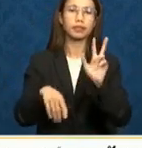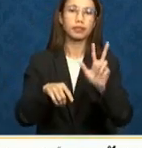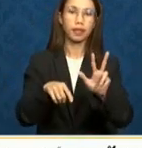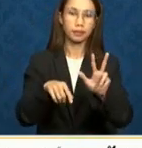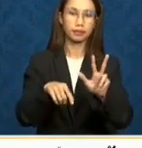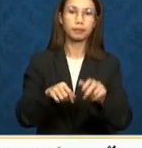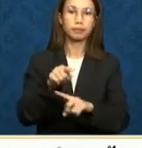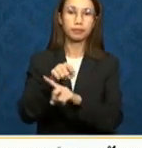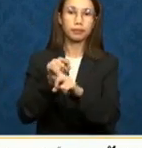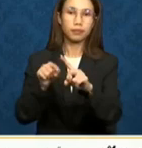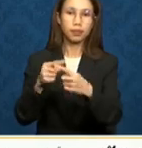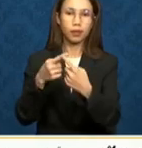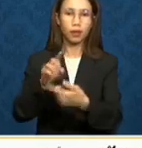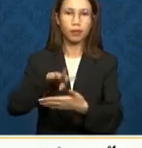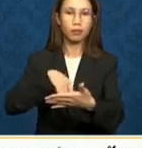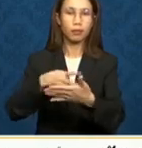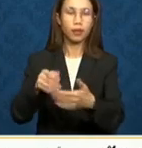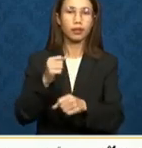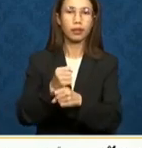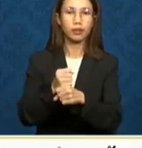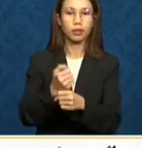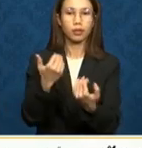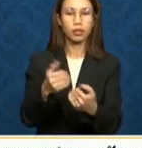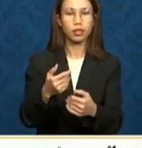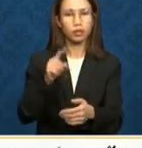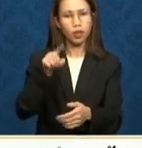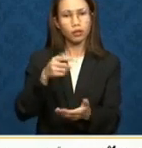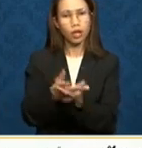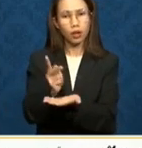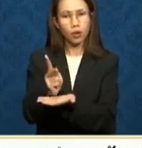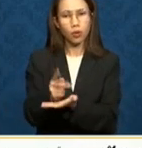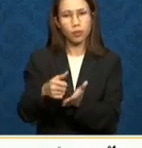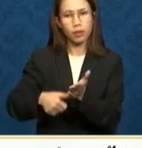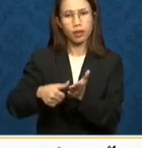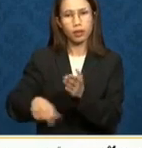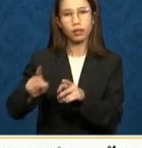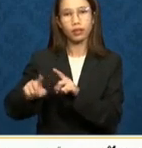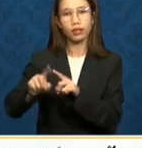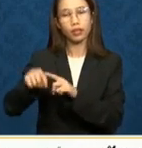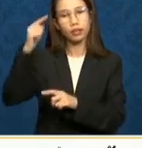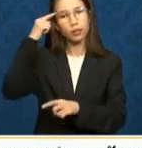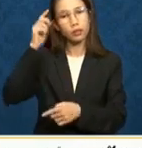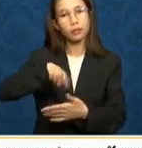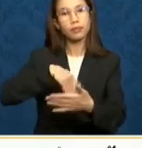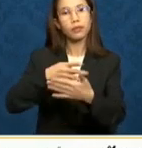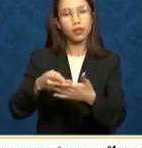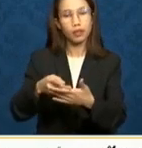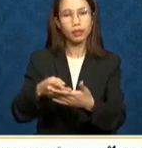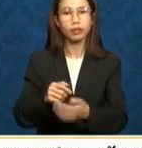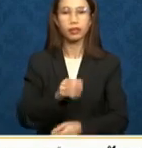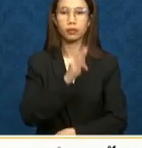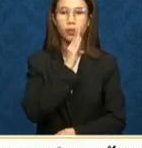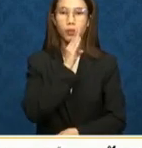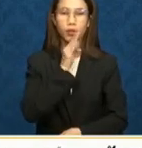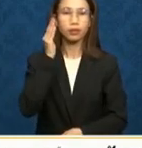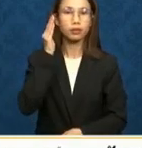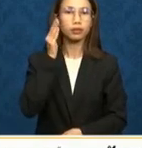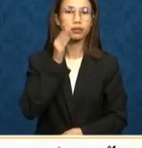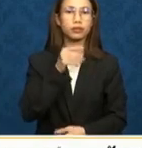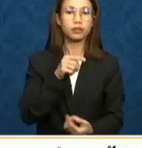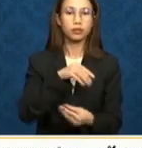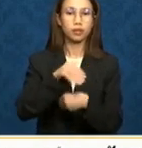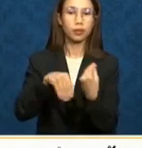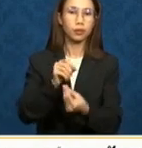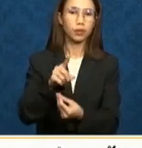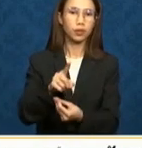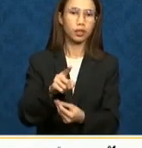ำแผนระยะกลางที่ท่านได้เห็นว่าจะต้องก่อหนี้ทุกครั้งอันนั้นเป็นแผนผมอยากจะบอกว่าถ้าในทางภาคธุรกิจอา